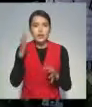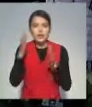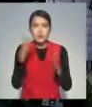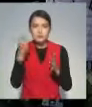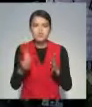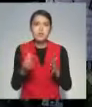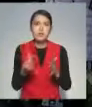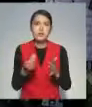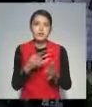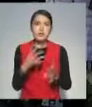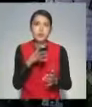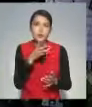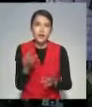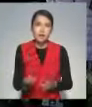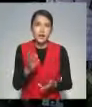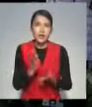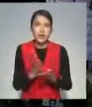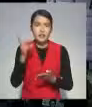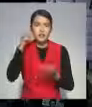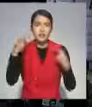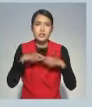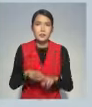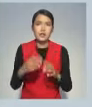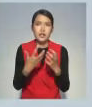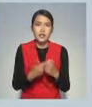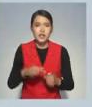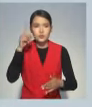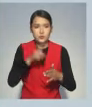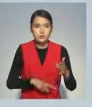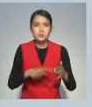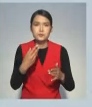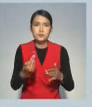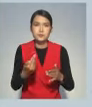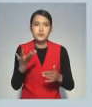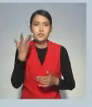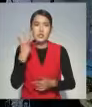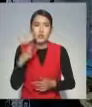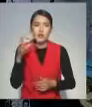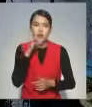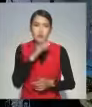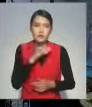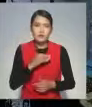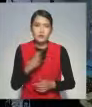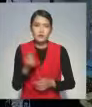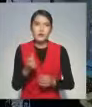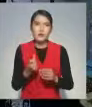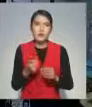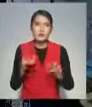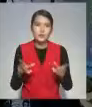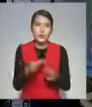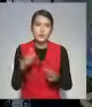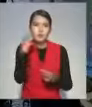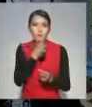что будут строить новую школу. Новой школы в проекте еще, походу, нету. Где будут строить? Когда будут строить? Им просто не